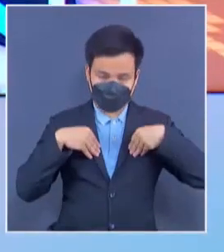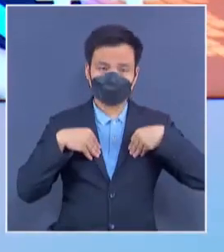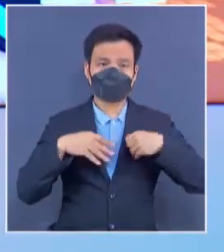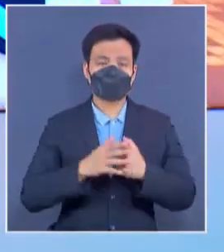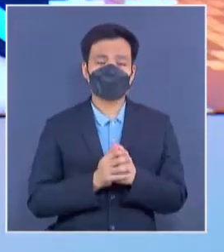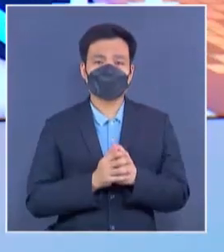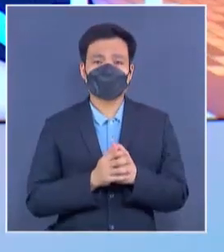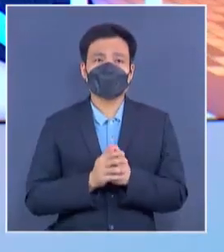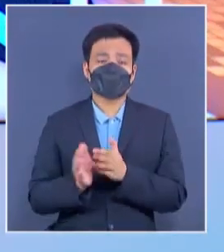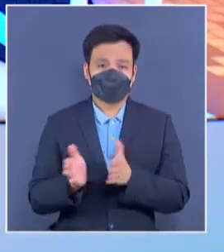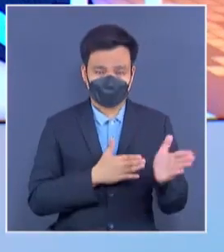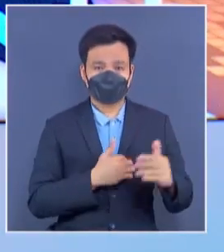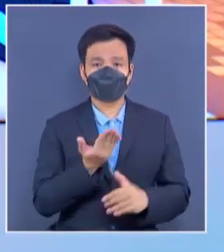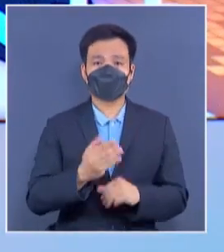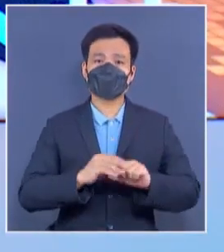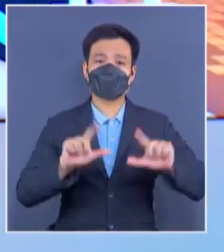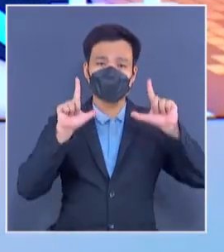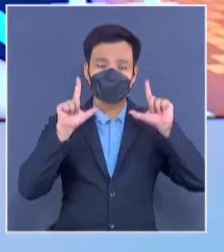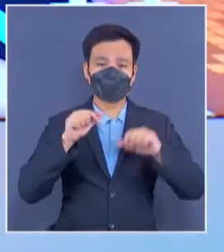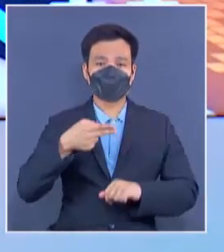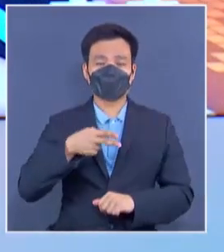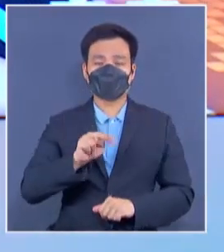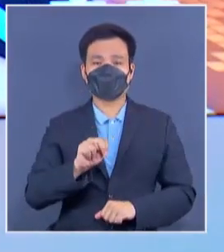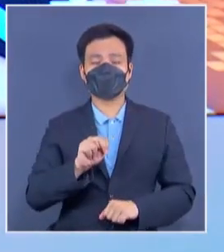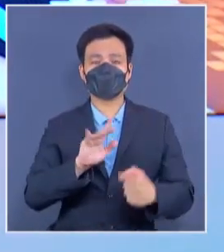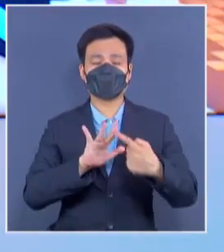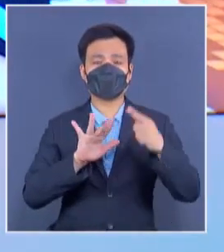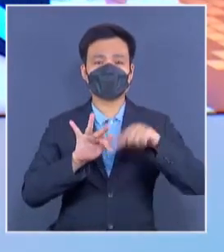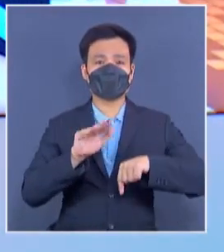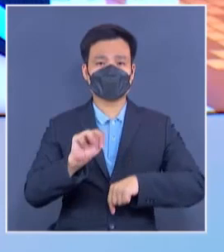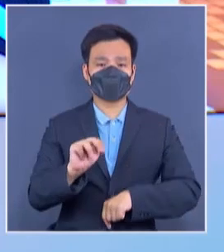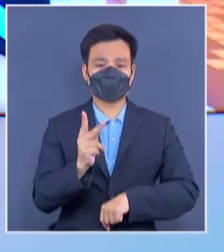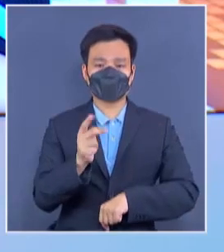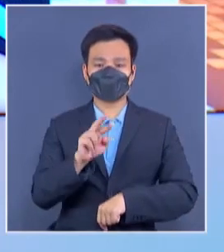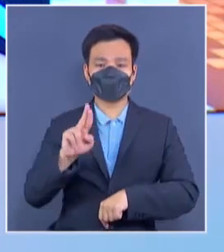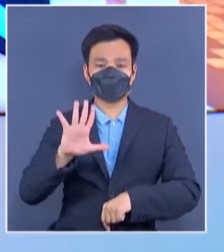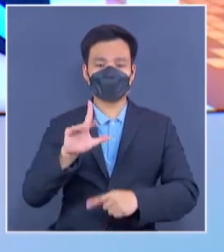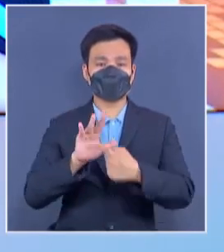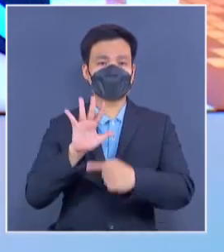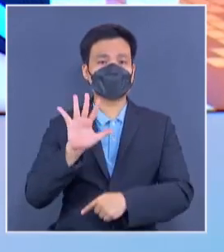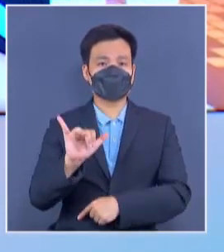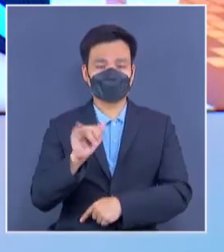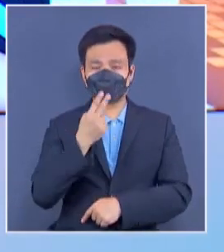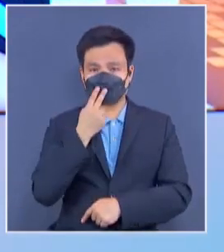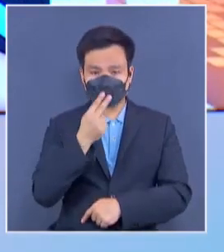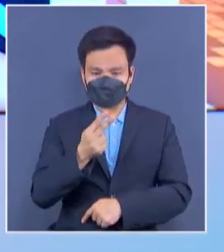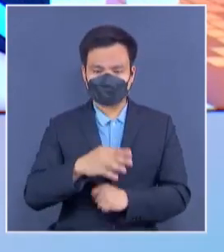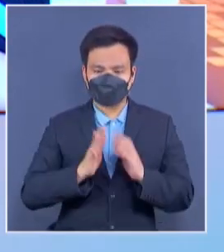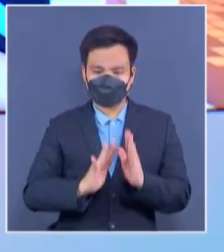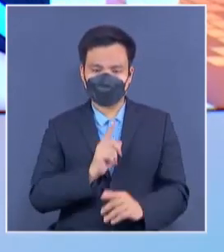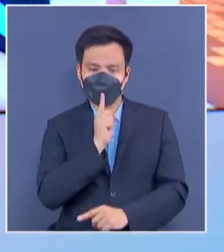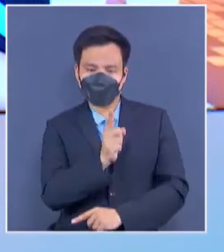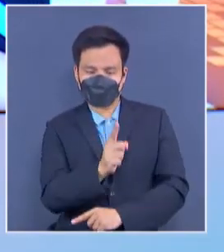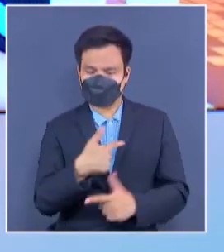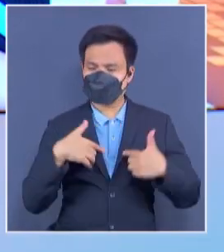นะคะอย่าไปที่พี่ก่อนดั่งที่หนุ่มกรรชัยนะคะที่ก็เอ่ยปากว่าเหนื่อยแล้วค่ะหลังนี้จะราม่าถูกต่อว่าอย่างหนักนะคะร้อยพี่หนุ่มก็บอก